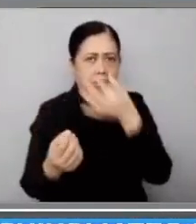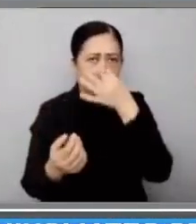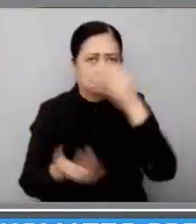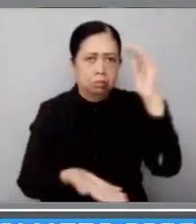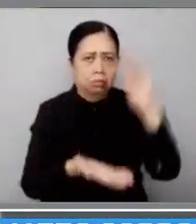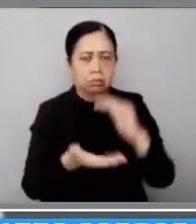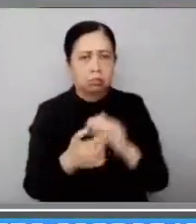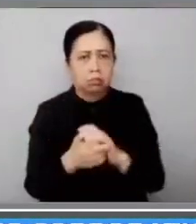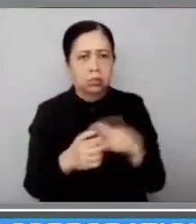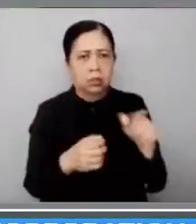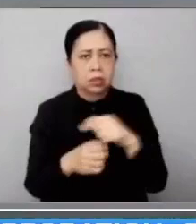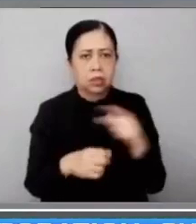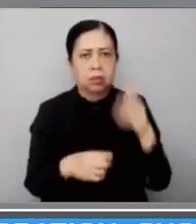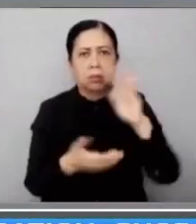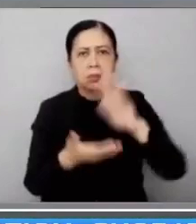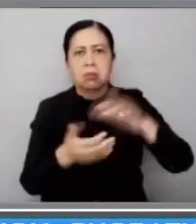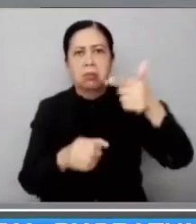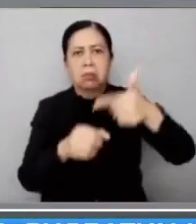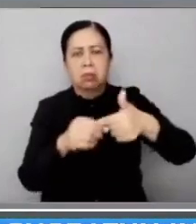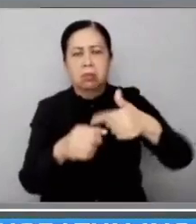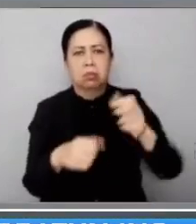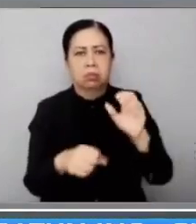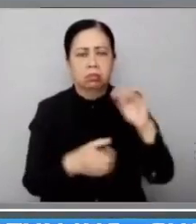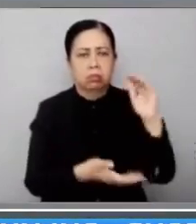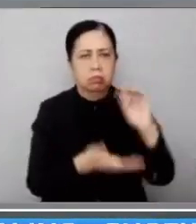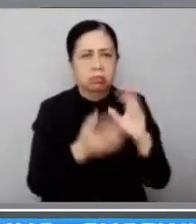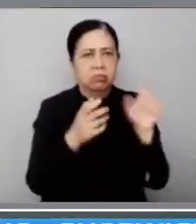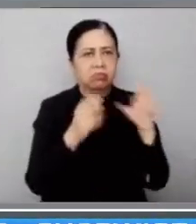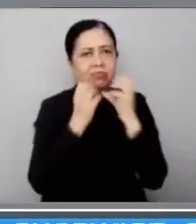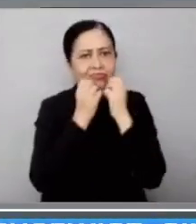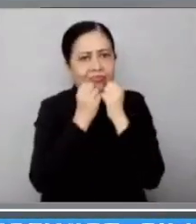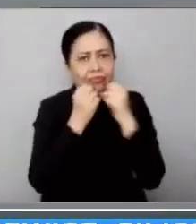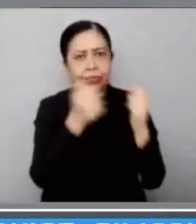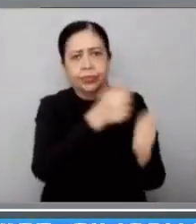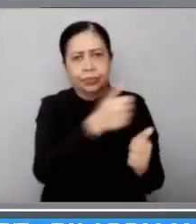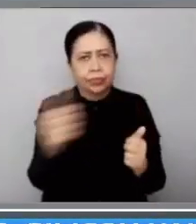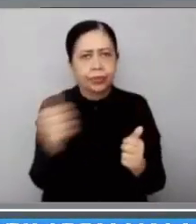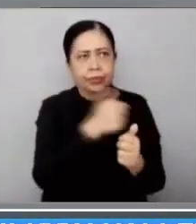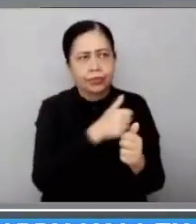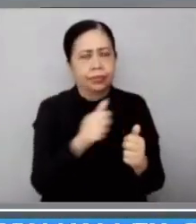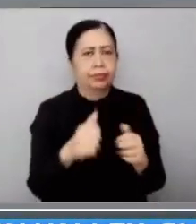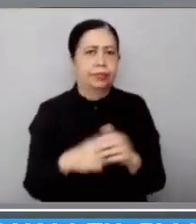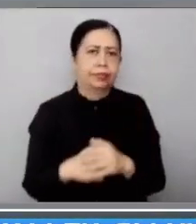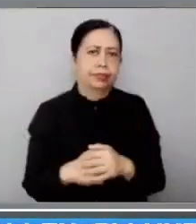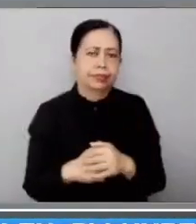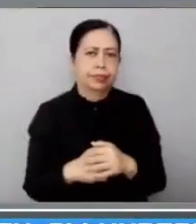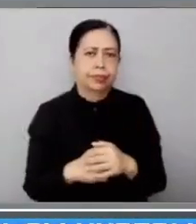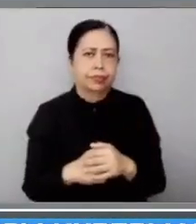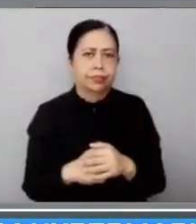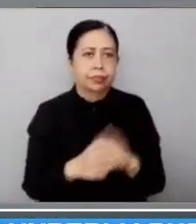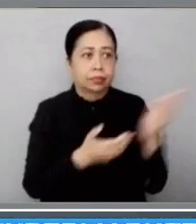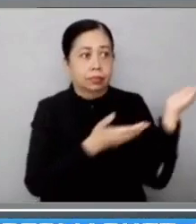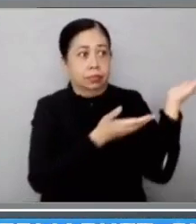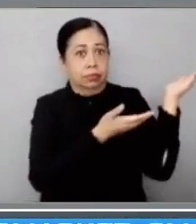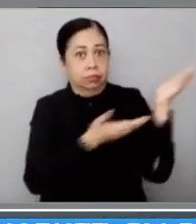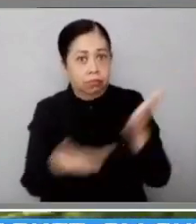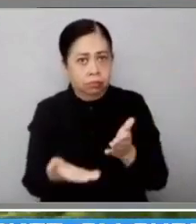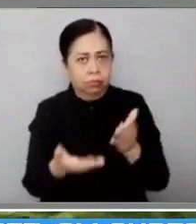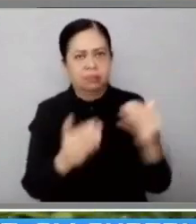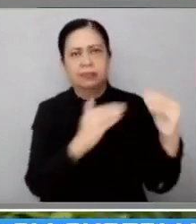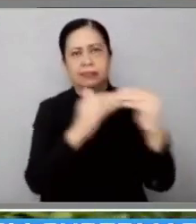ang gasolina, kaya medyo tinitipid na nila yung biyahe. Parang pagka sila bumibiyahe, pinagsasabay-sabay na lang